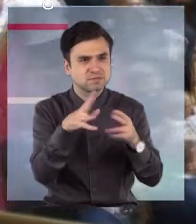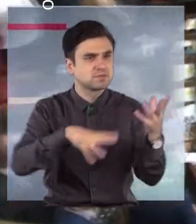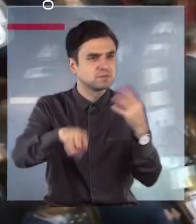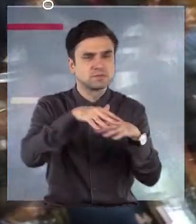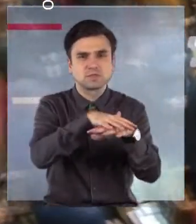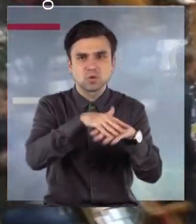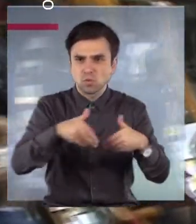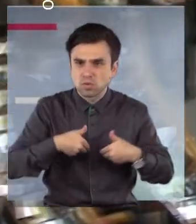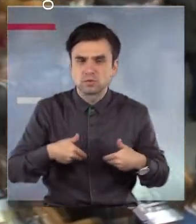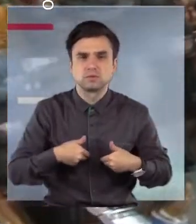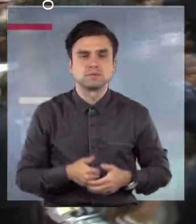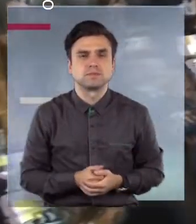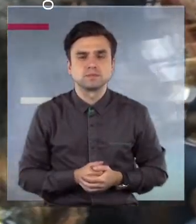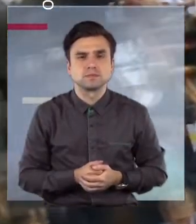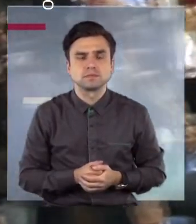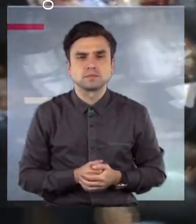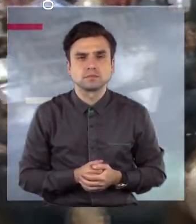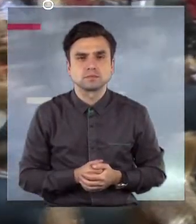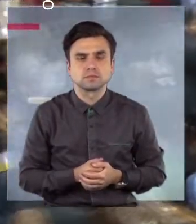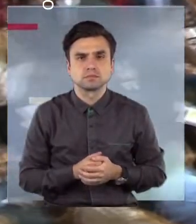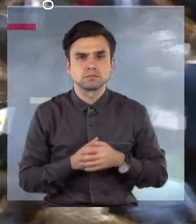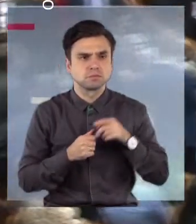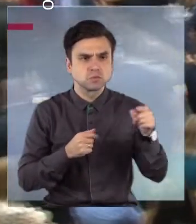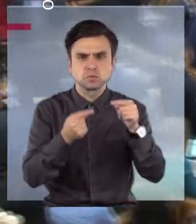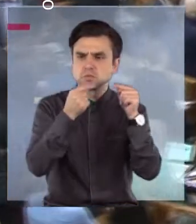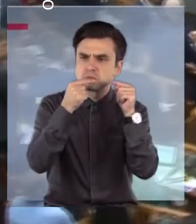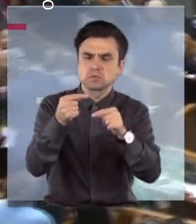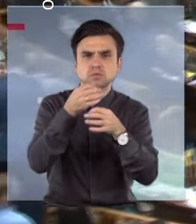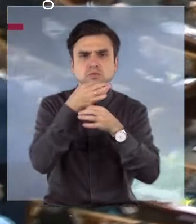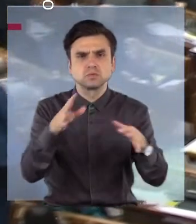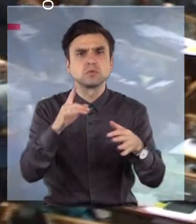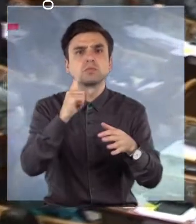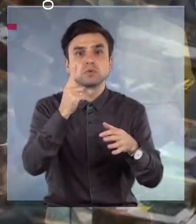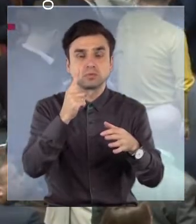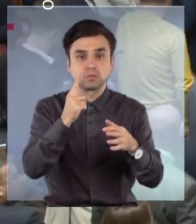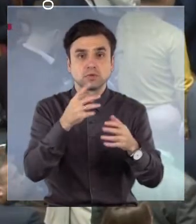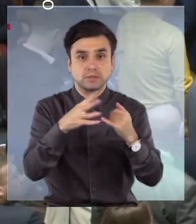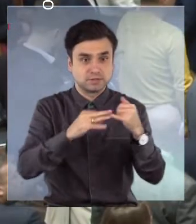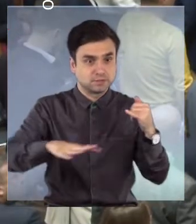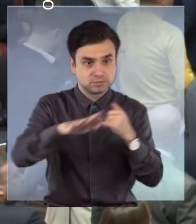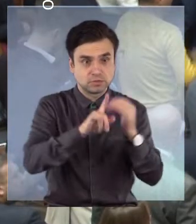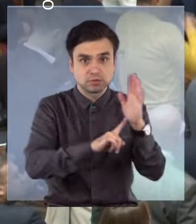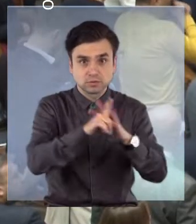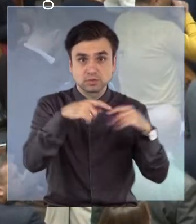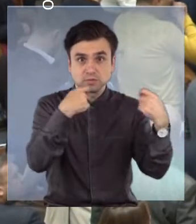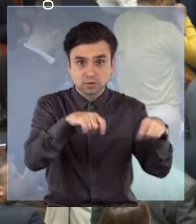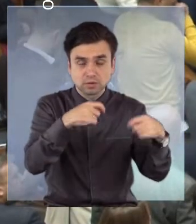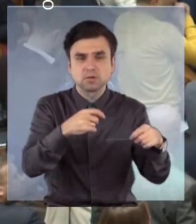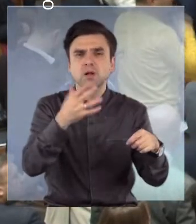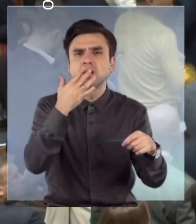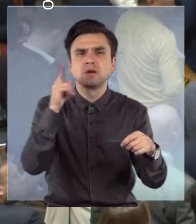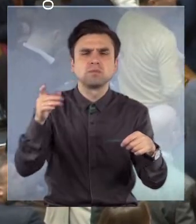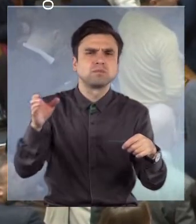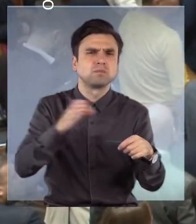Основний аргумент противників відкриття ринку – це продаж ділянок іноземним корпораціям. Мовляв, в поданому законопроєкті не